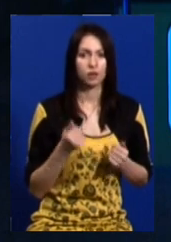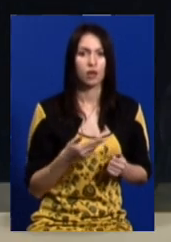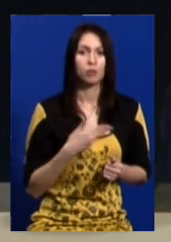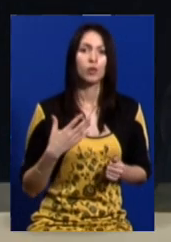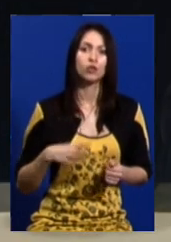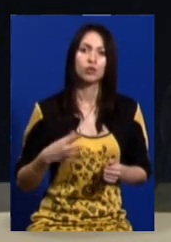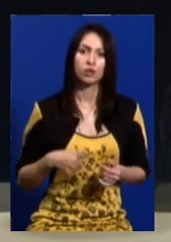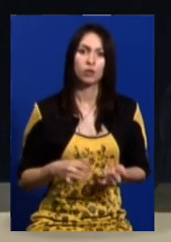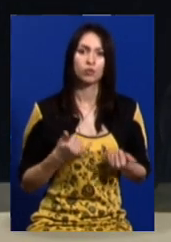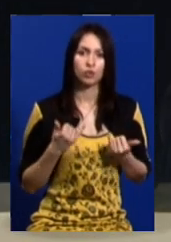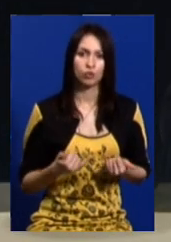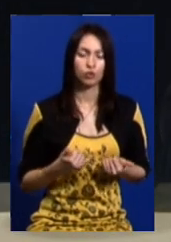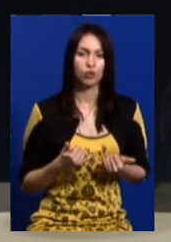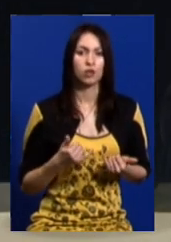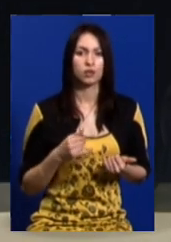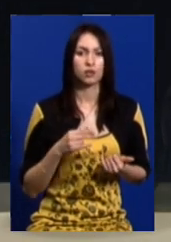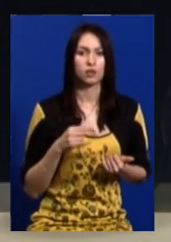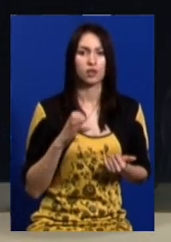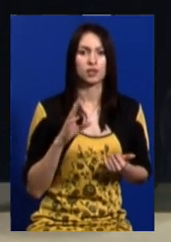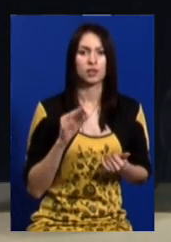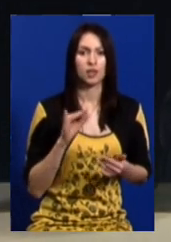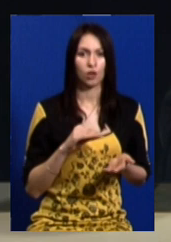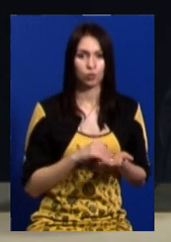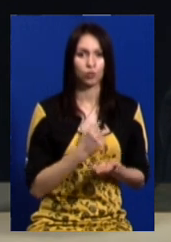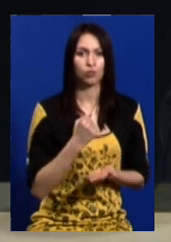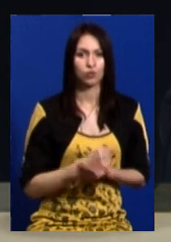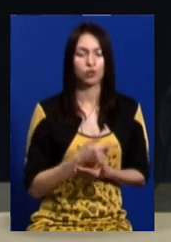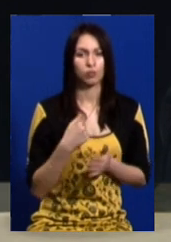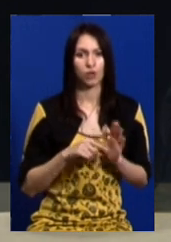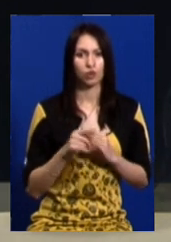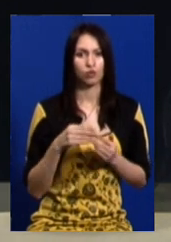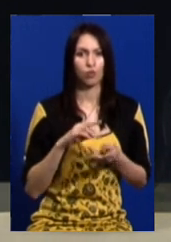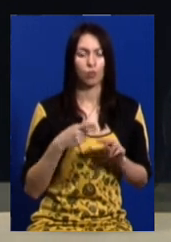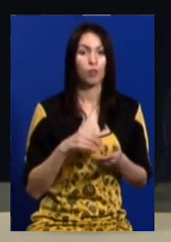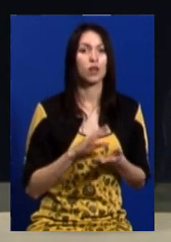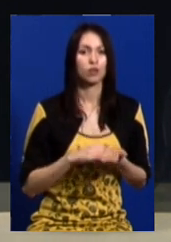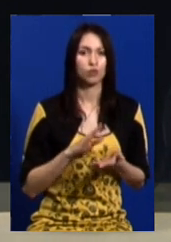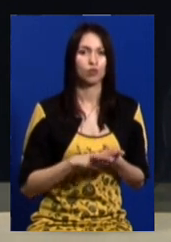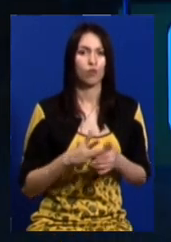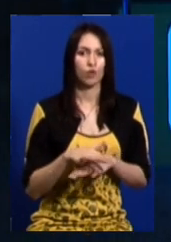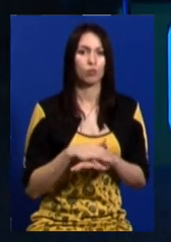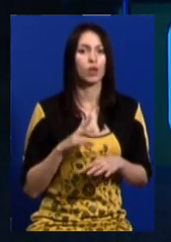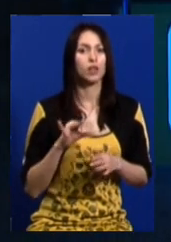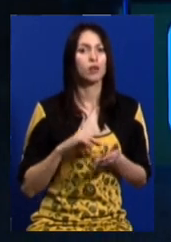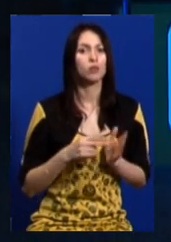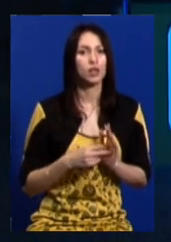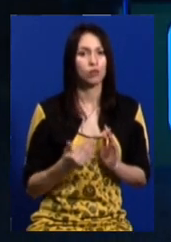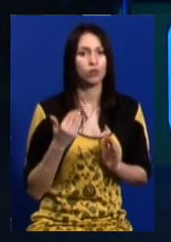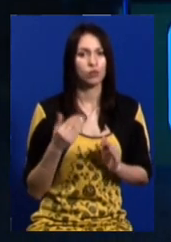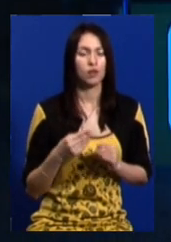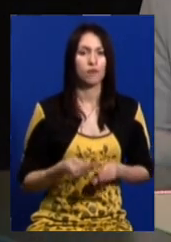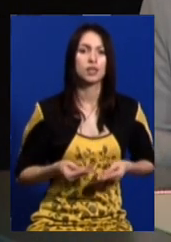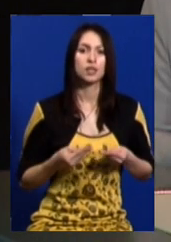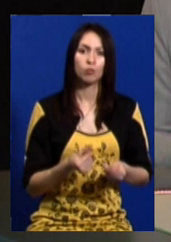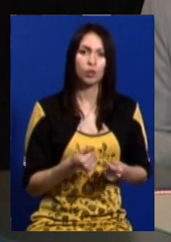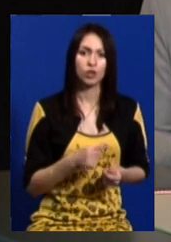зараз єпархіального статуту затвердженого, і ми почнемо перереєструвати ці всі громади. Чи плануєте ви стимулювати вірян